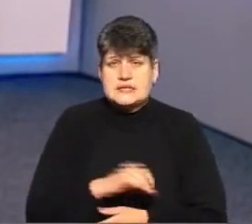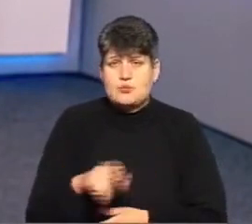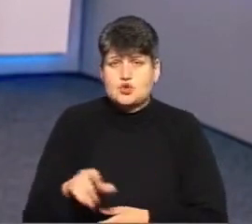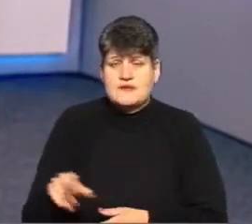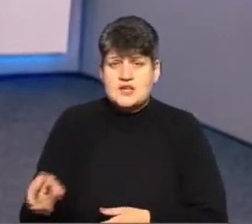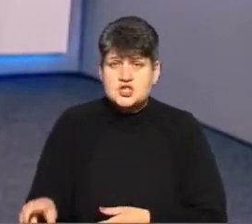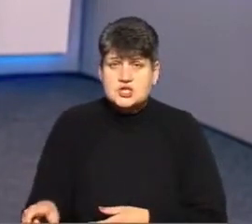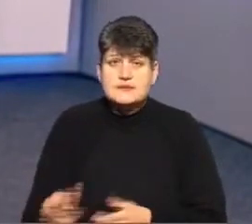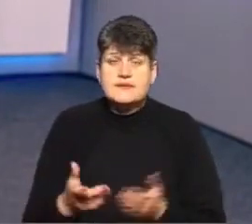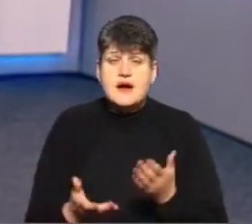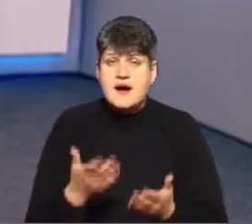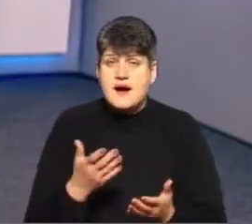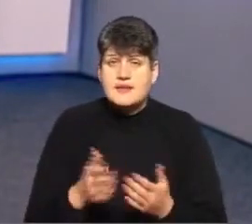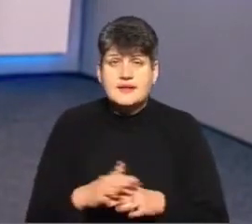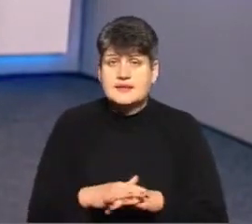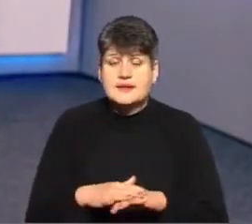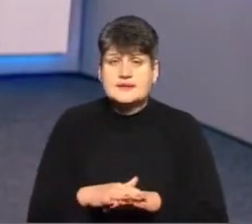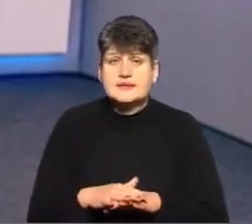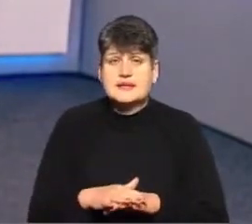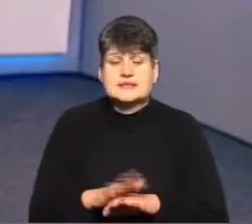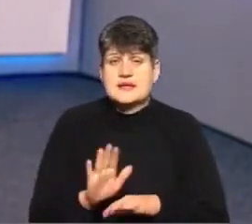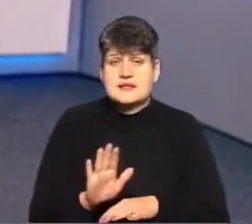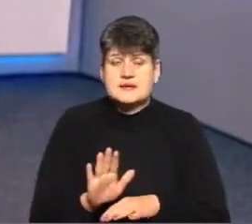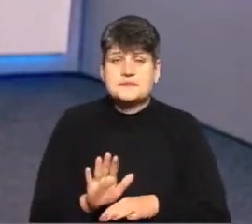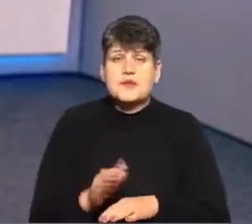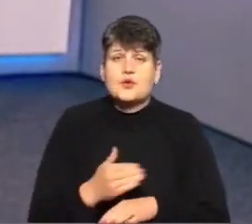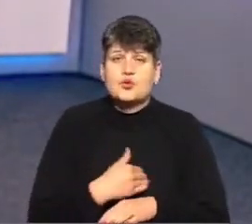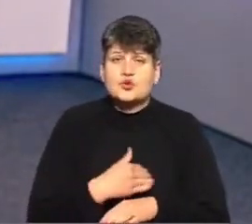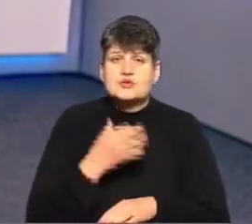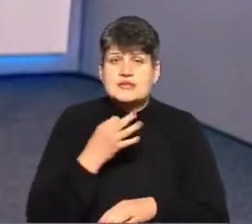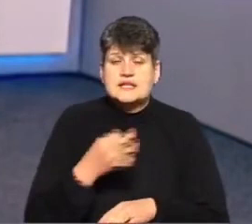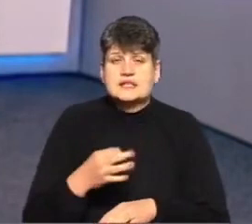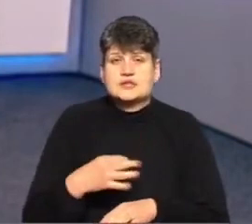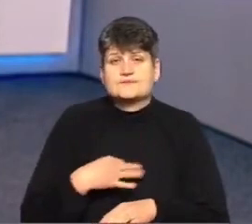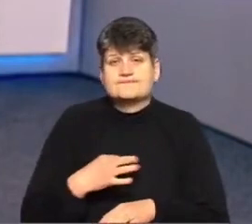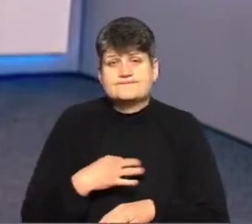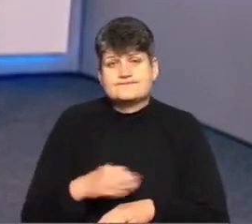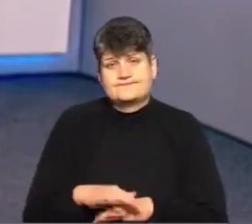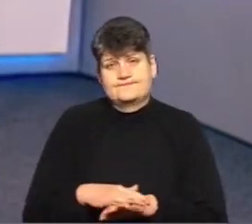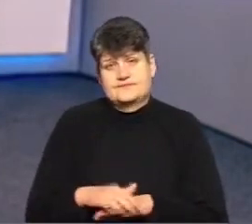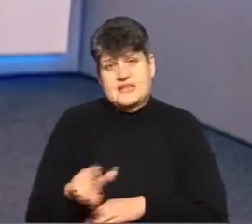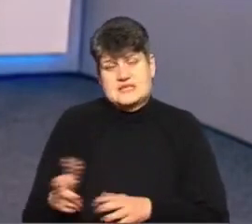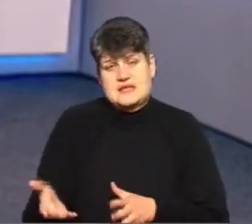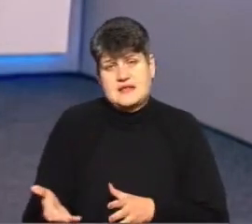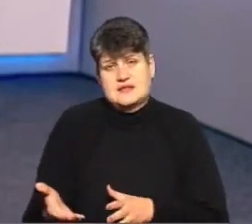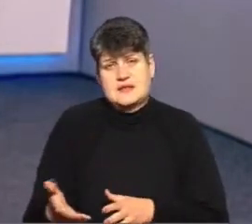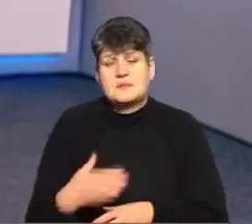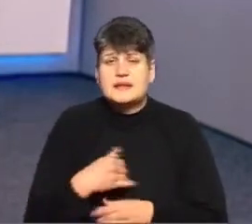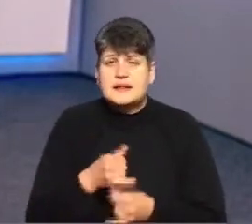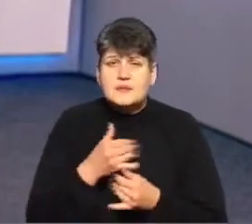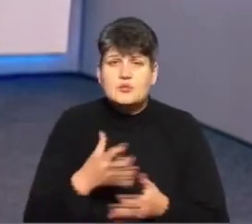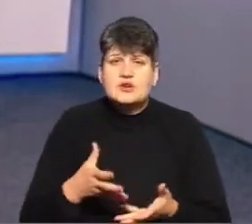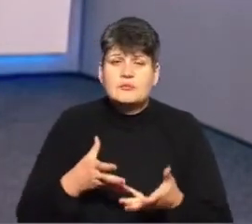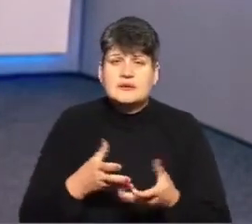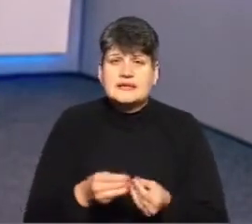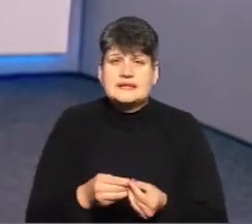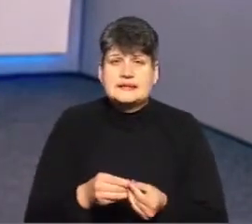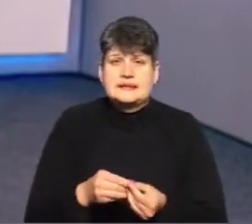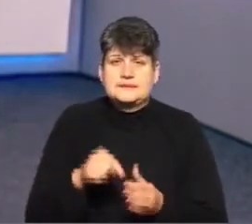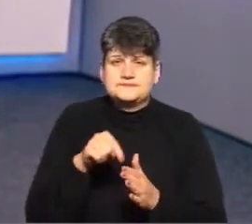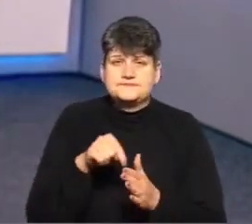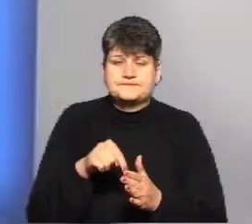інертність населення, от хочу сказати ще за інертність населення, ми не можемо вплинути на собівартість. Тому що,